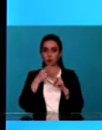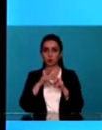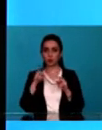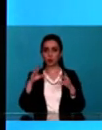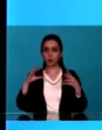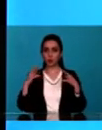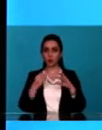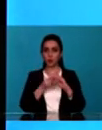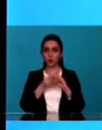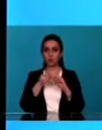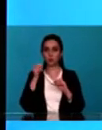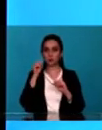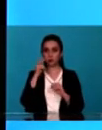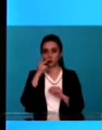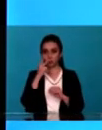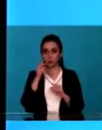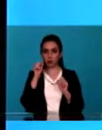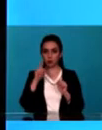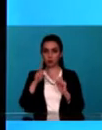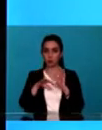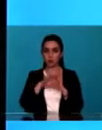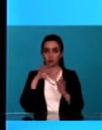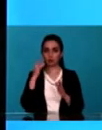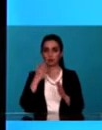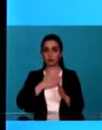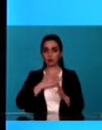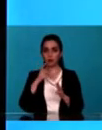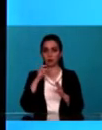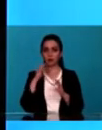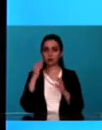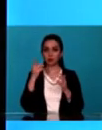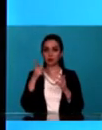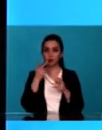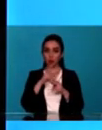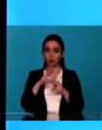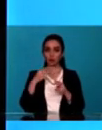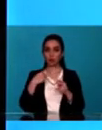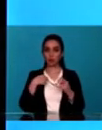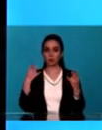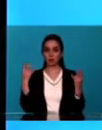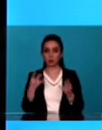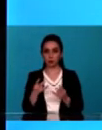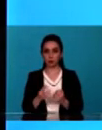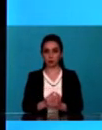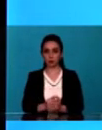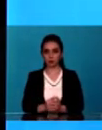образом, прокручивая, мы сможем выбрать тот элемент из нашего списка, который нам необходим.